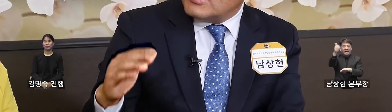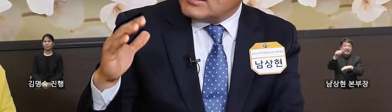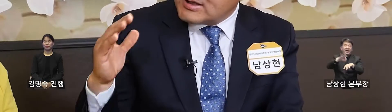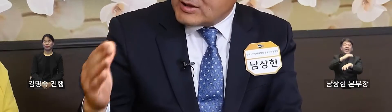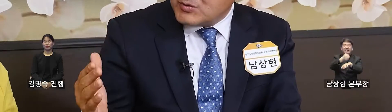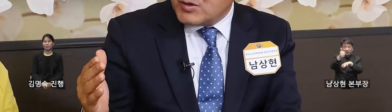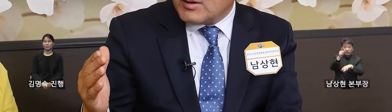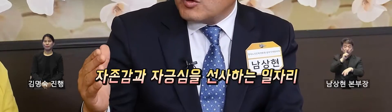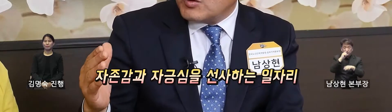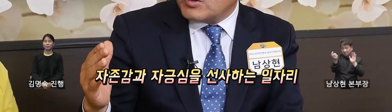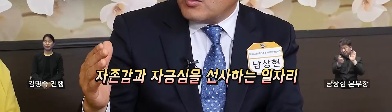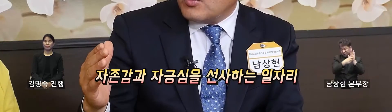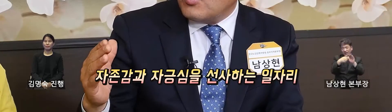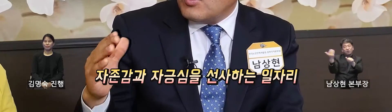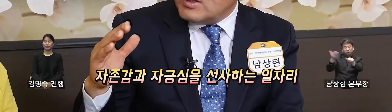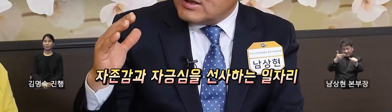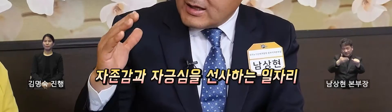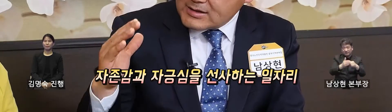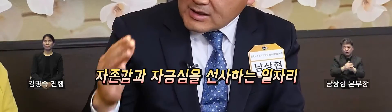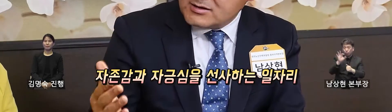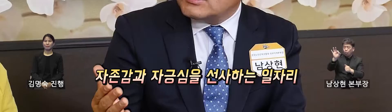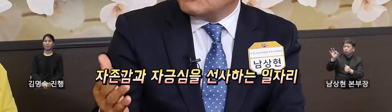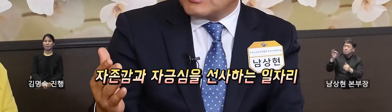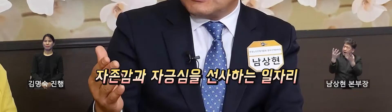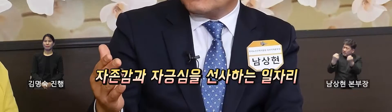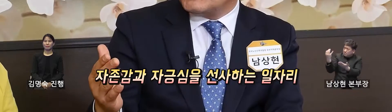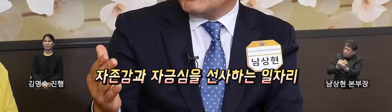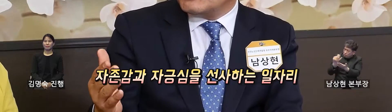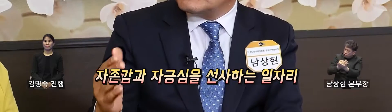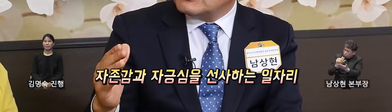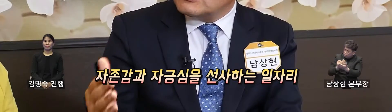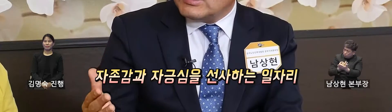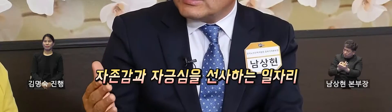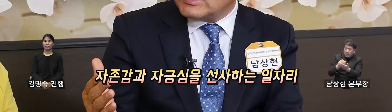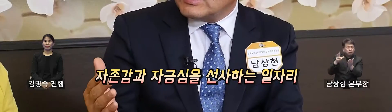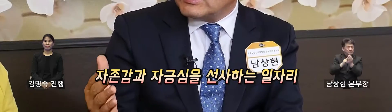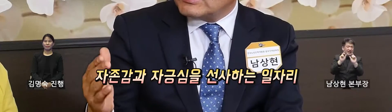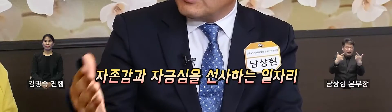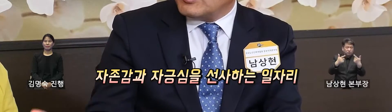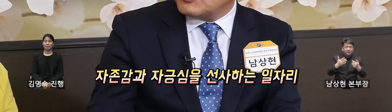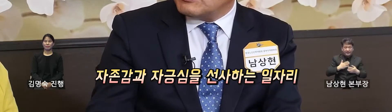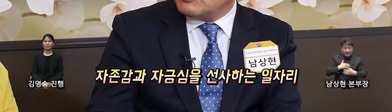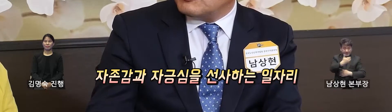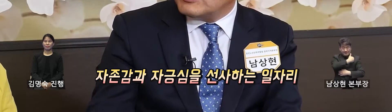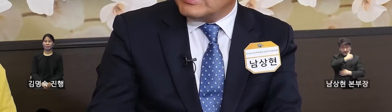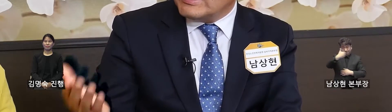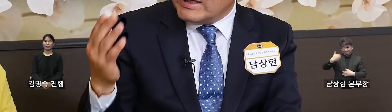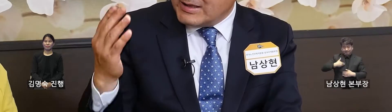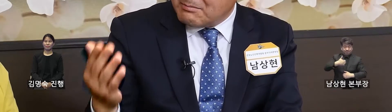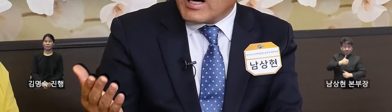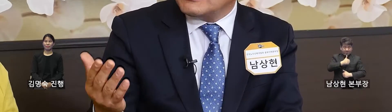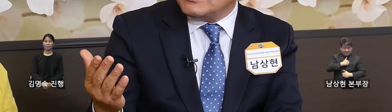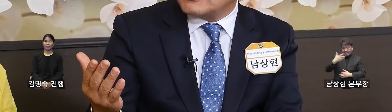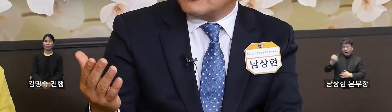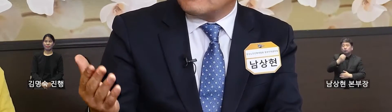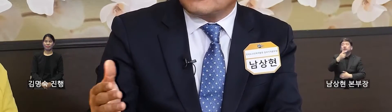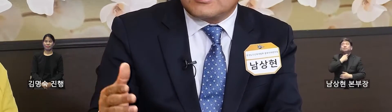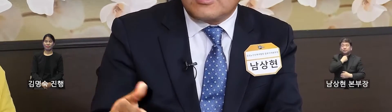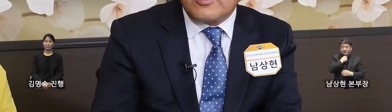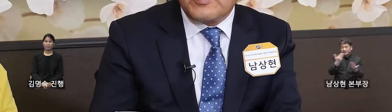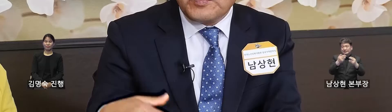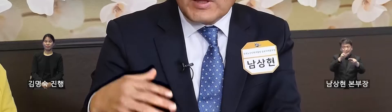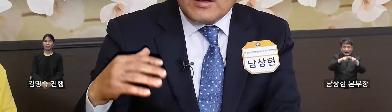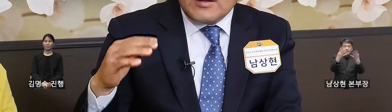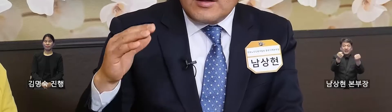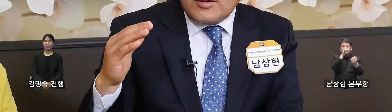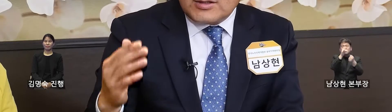아니고 자존감도 있고 내가 자긍심을 가질 수 있는 그런 일자리들을 참여하고 싶은 분들이 많이 있어요.